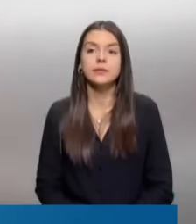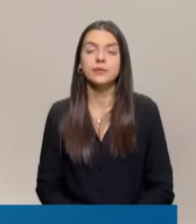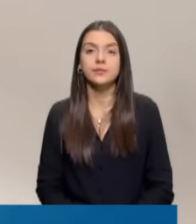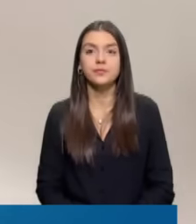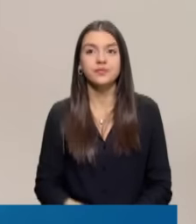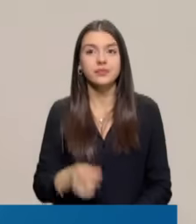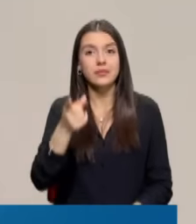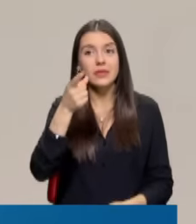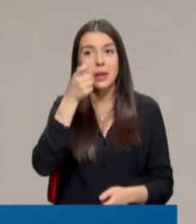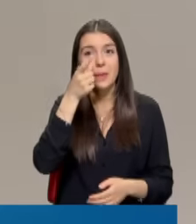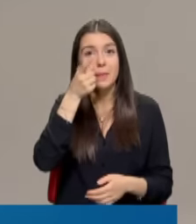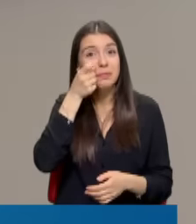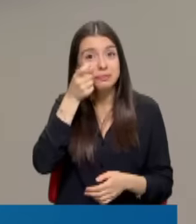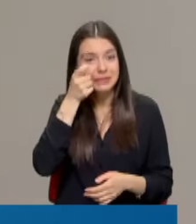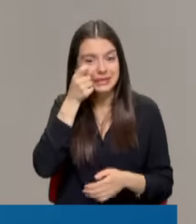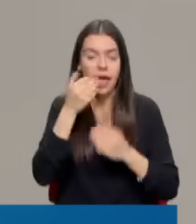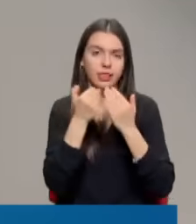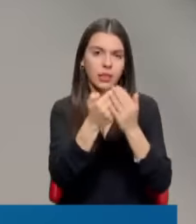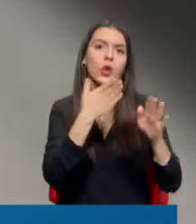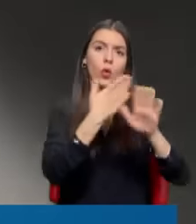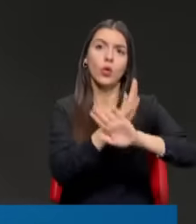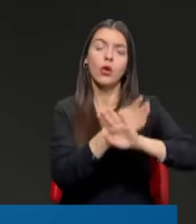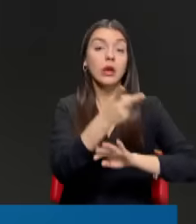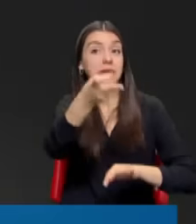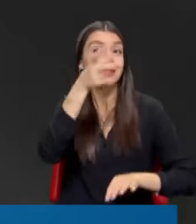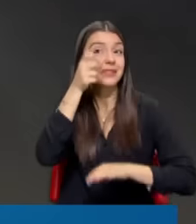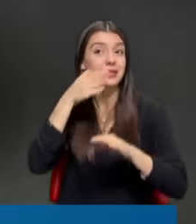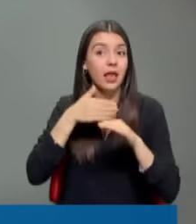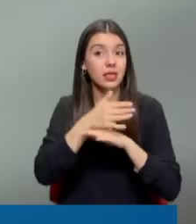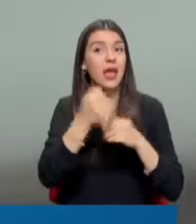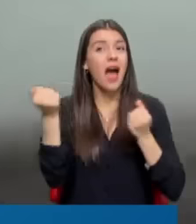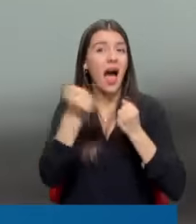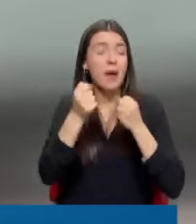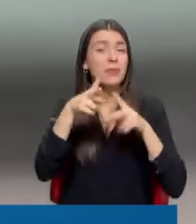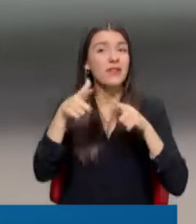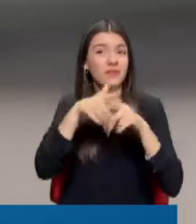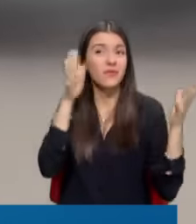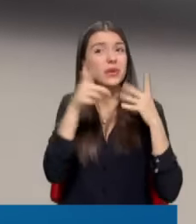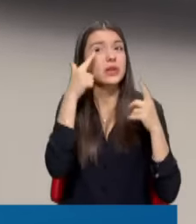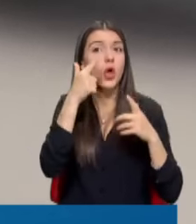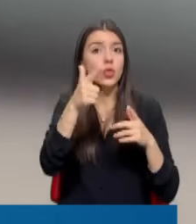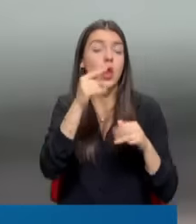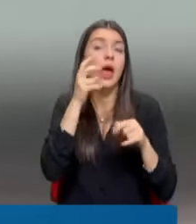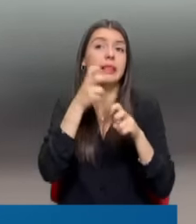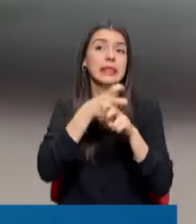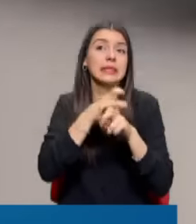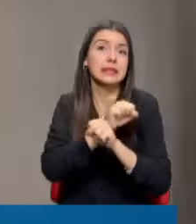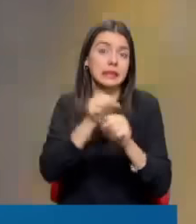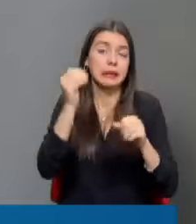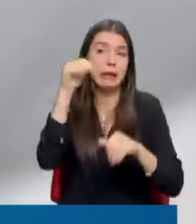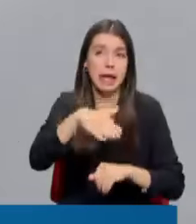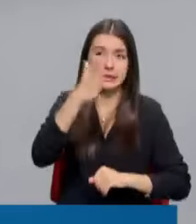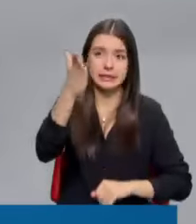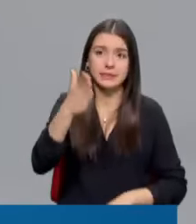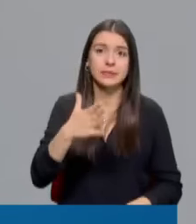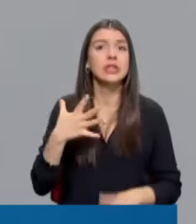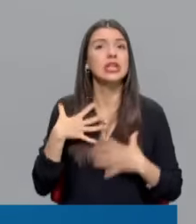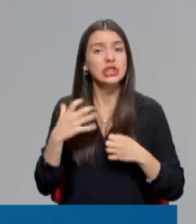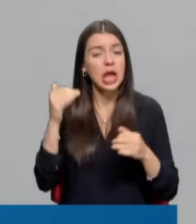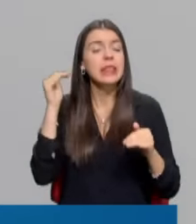Bir saatlik seferini 2 saatte tamamlayan feribottaki araçlar fırtına nedeniyle hasar gördü. Cana gelen mala gelsin diyoruz